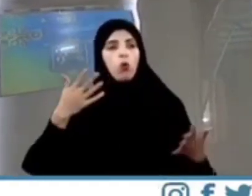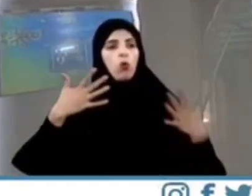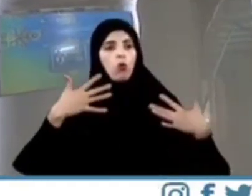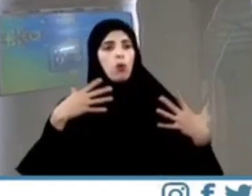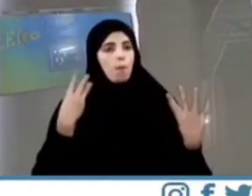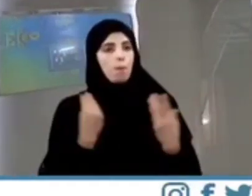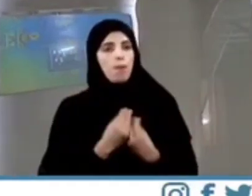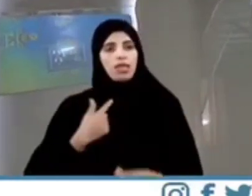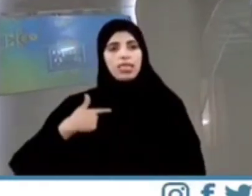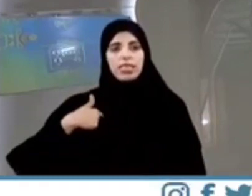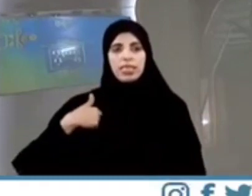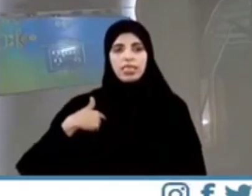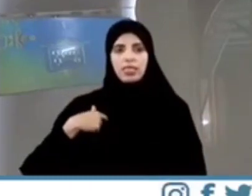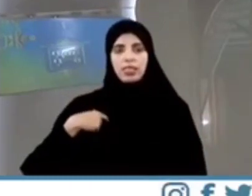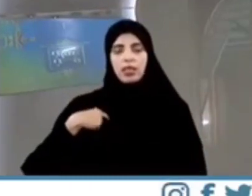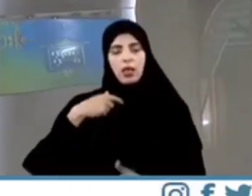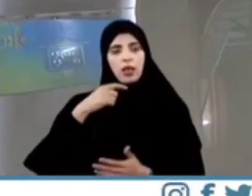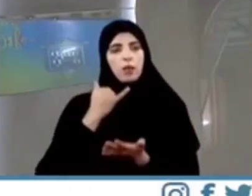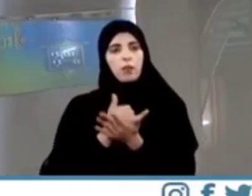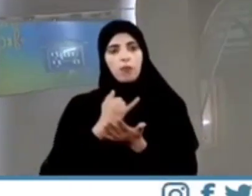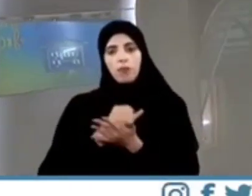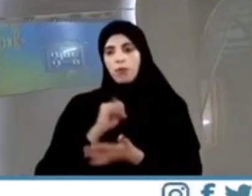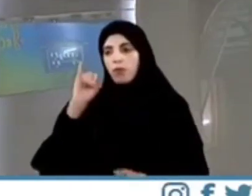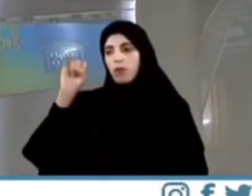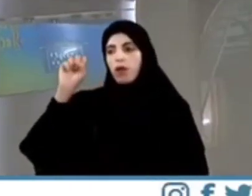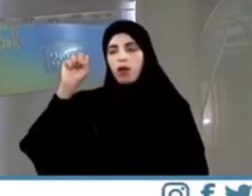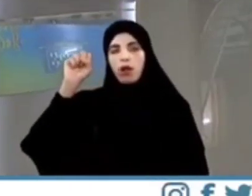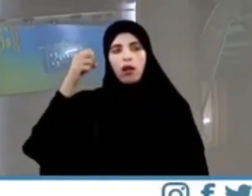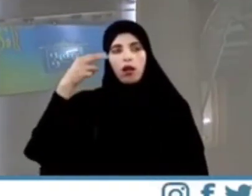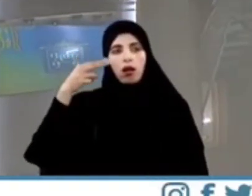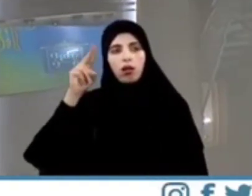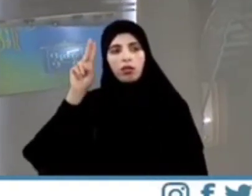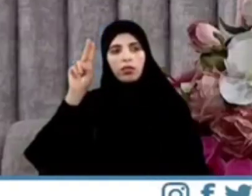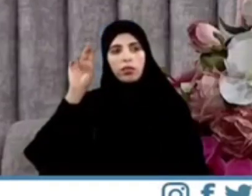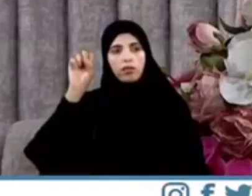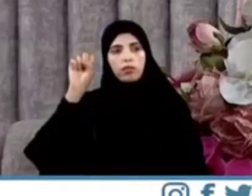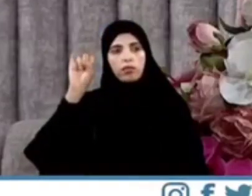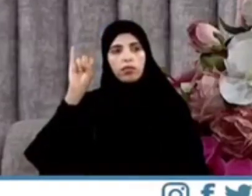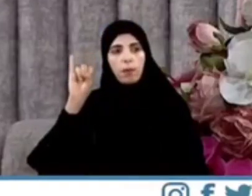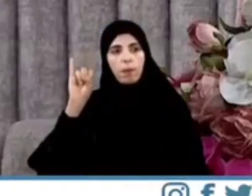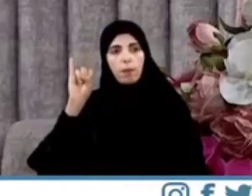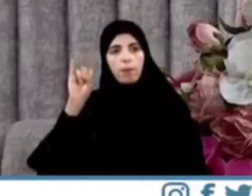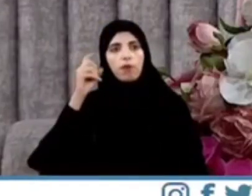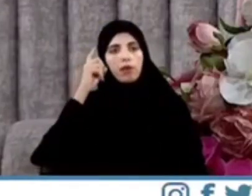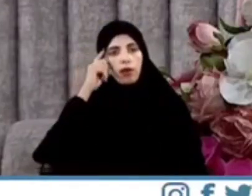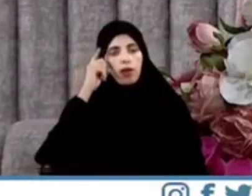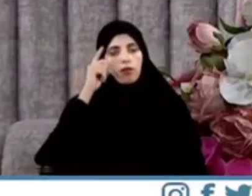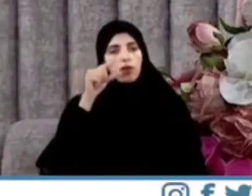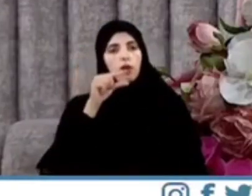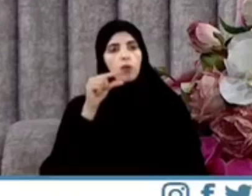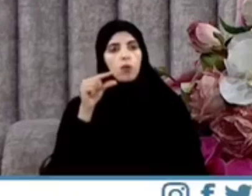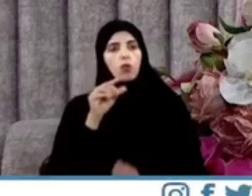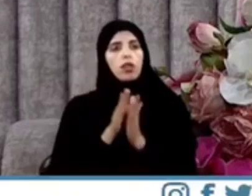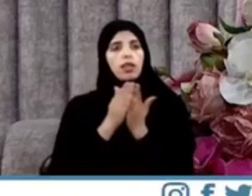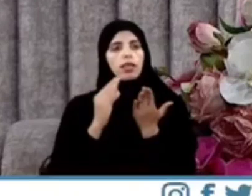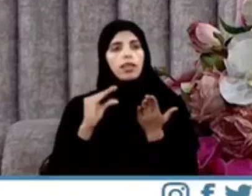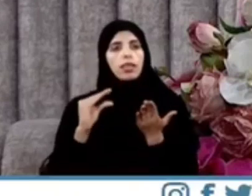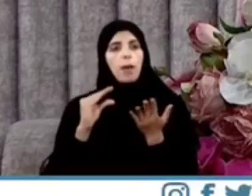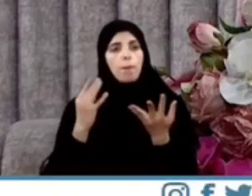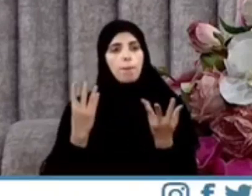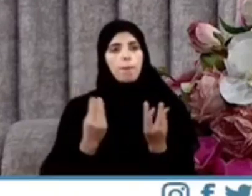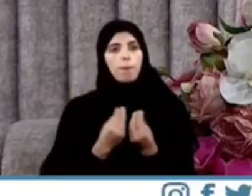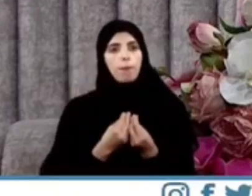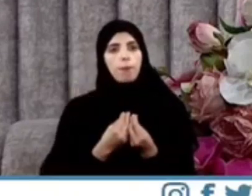الريح لمؤلفة معتصم بن أنور السالمي. نعرف أكثر عن فكرة هذا